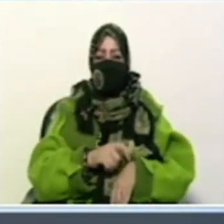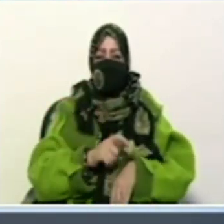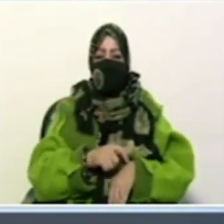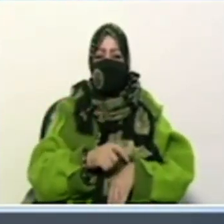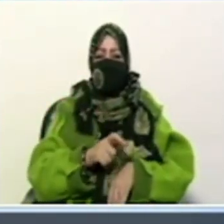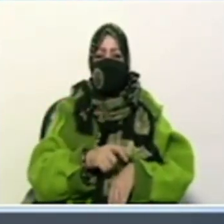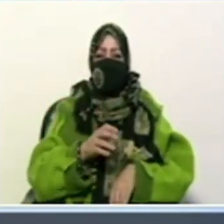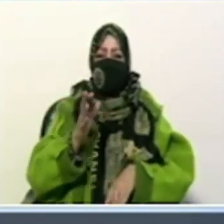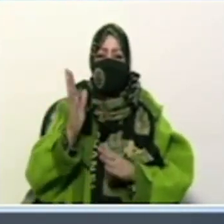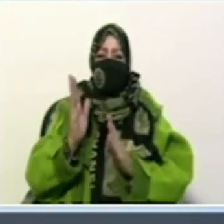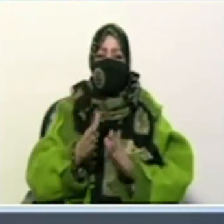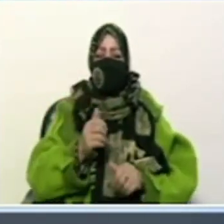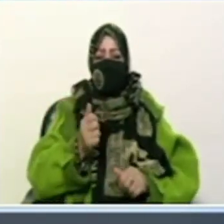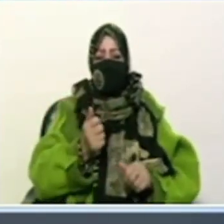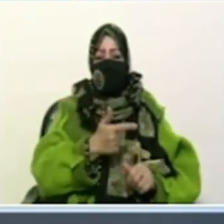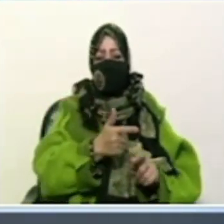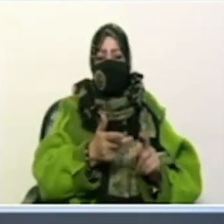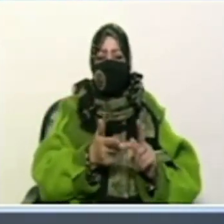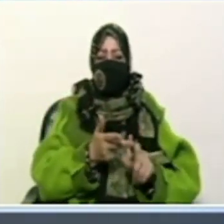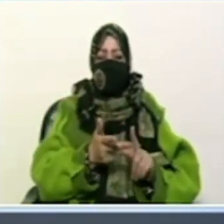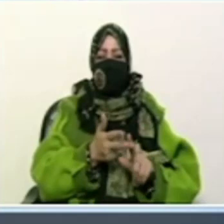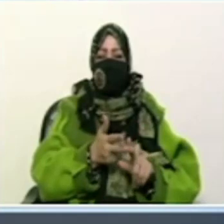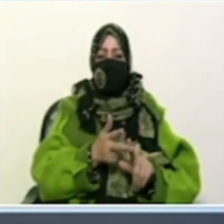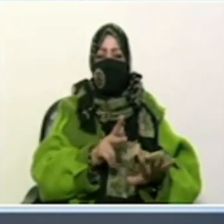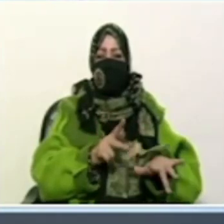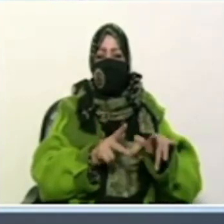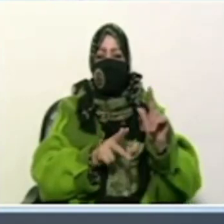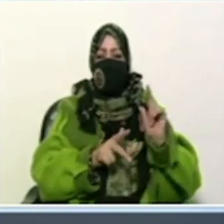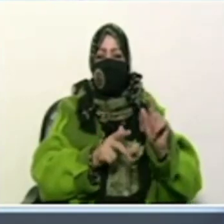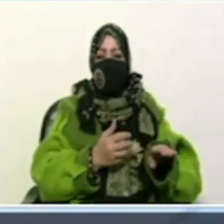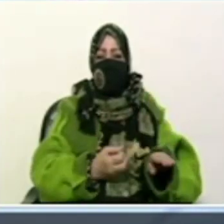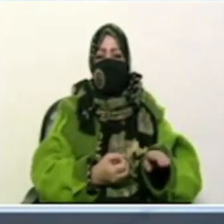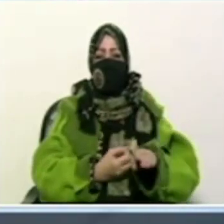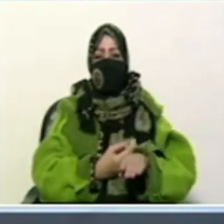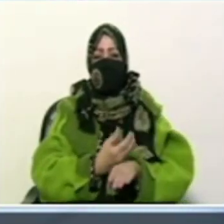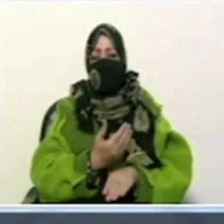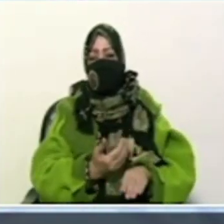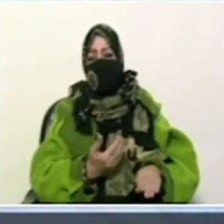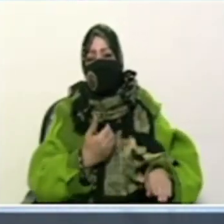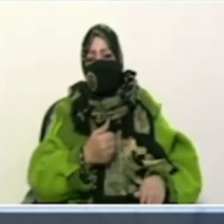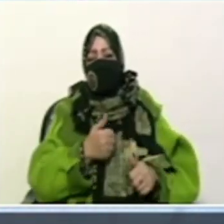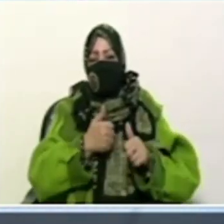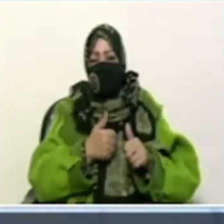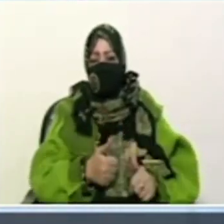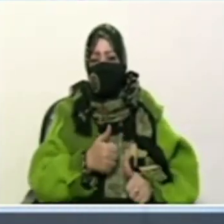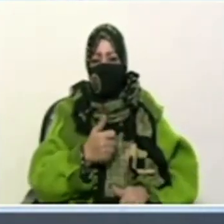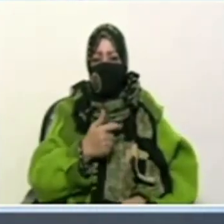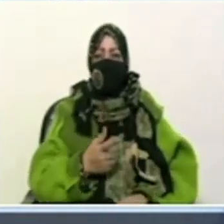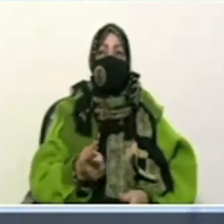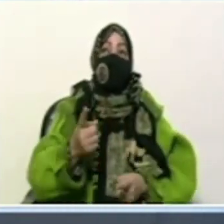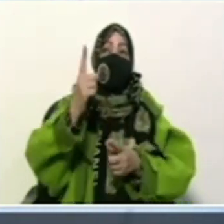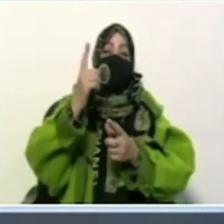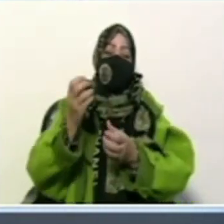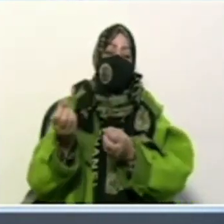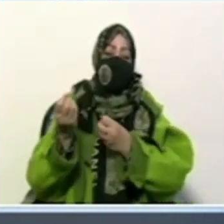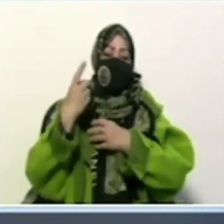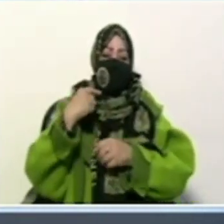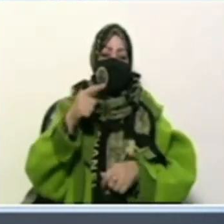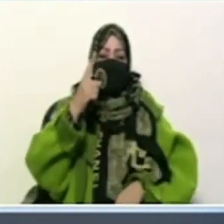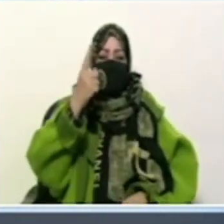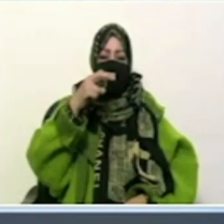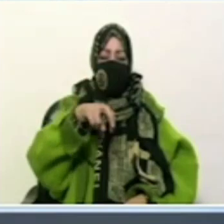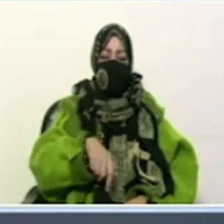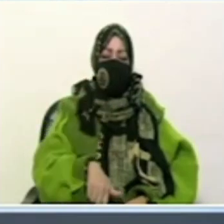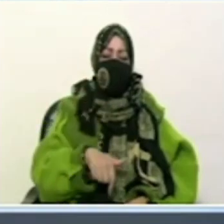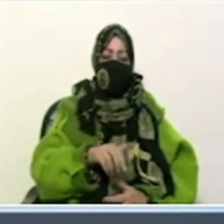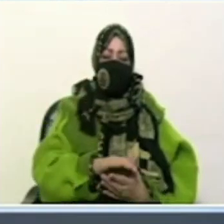يعني السدس الأخير من الليل، وورد فيه حديث يعني الثلث الأخير من الليل، الحديث المشهور